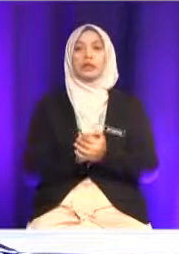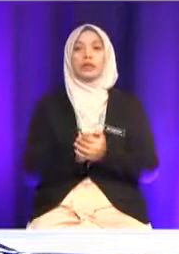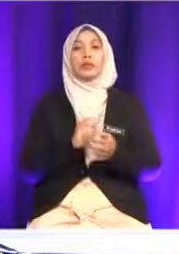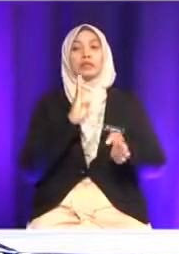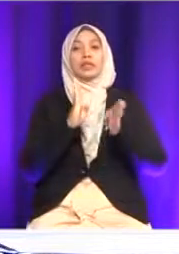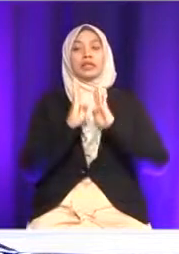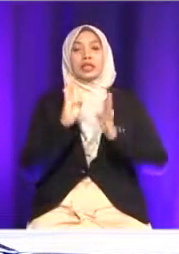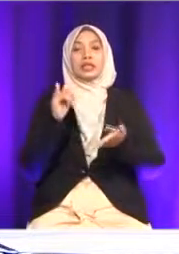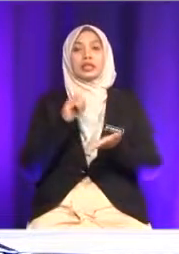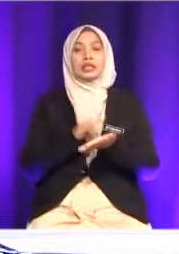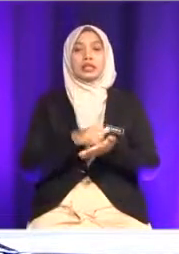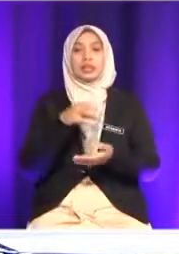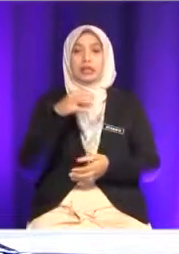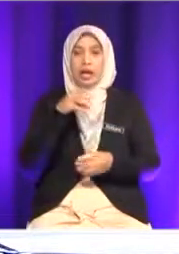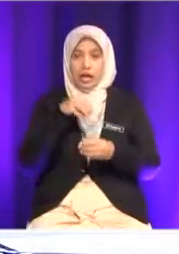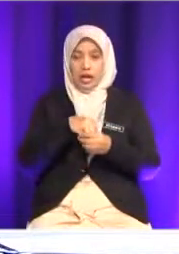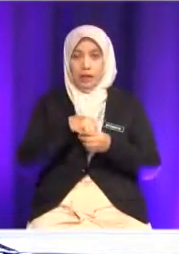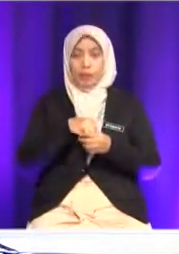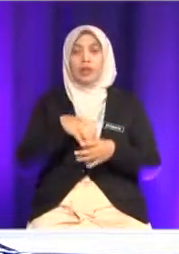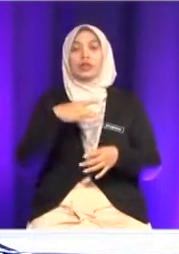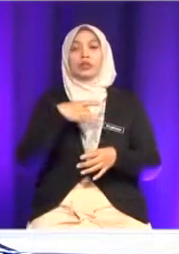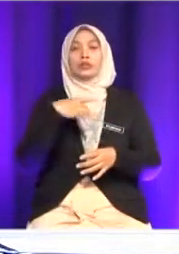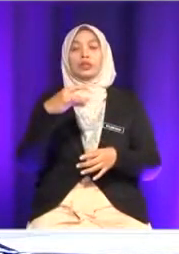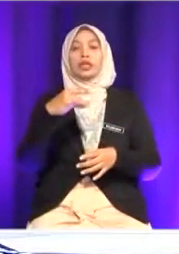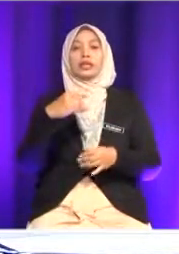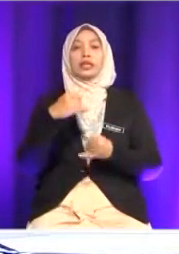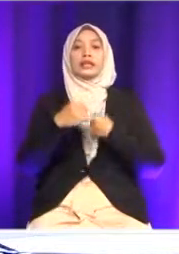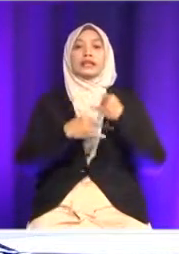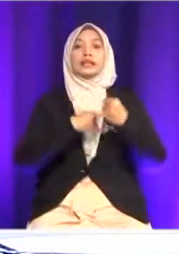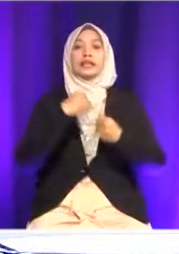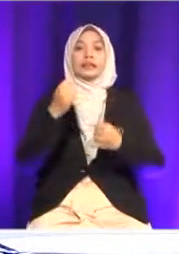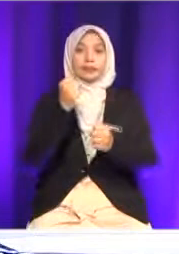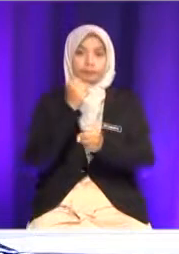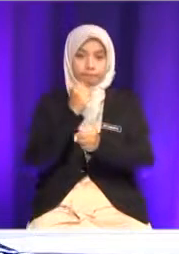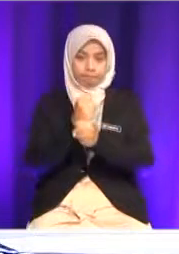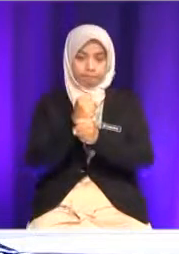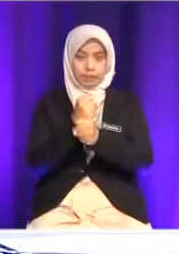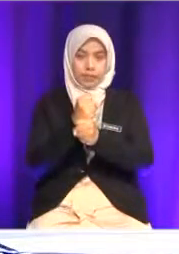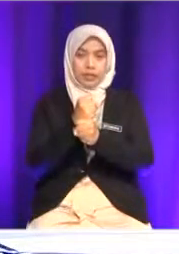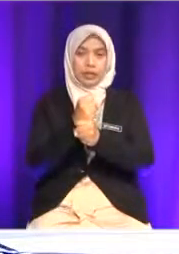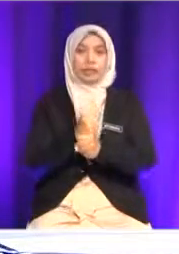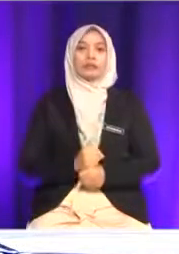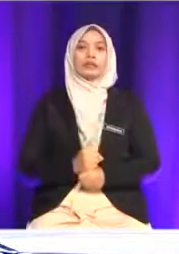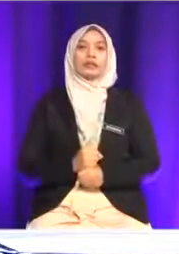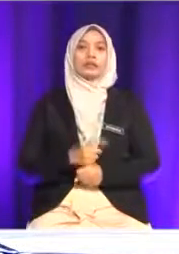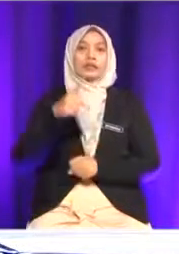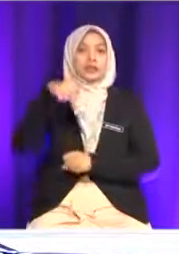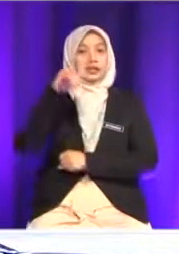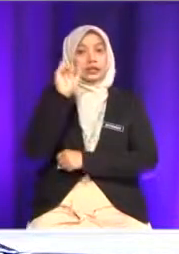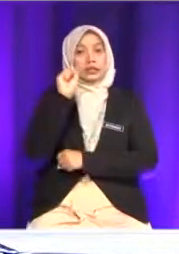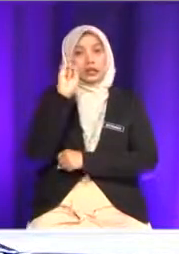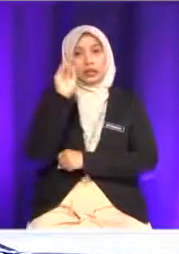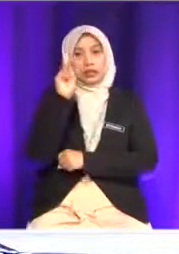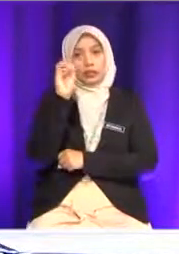eventry minat kerjanya dihadapkan memberi pencerahan kepada murid-murid bagaimana saya komersial ini membantu anda semua penjarahan kepada ibu